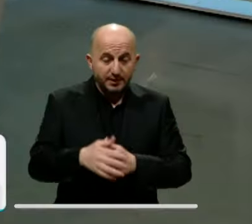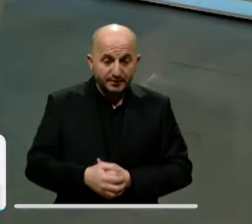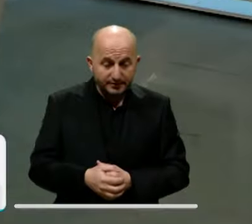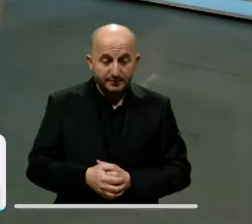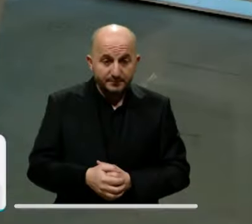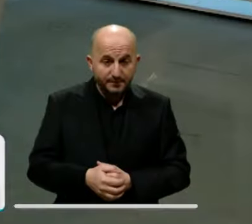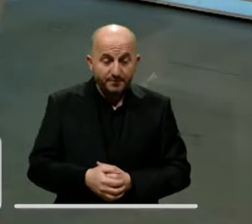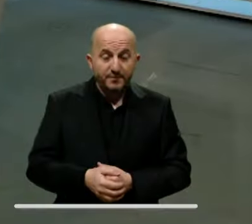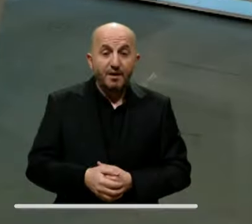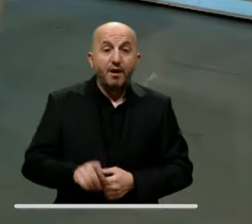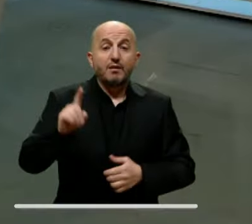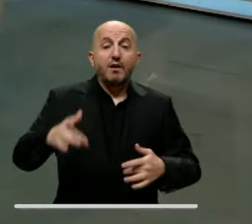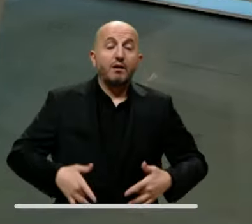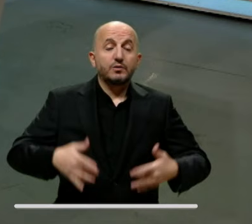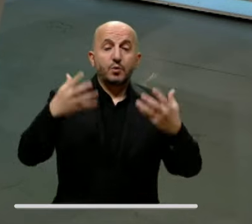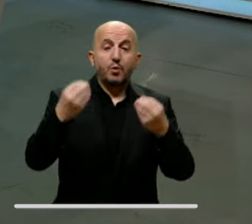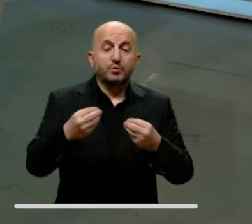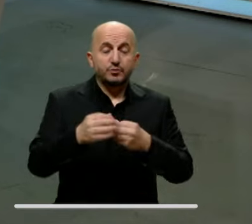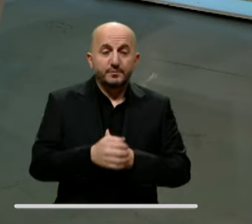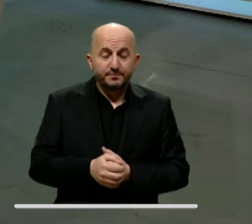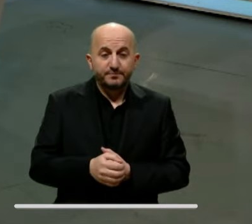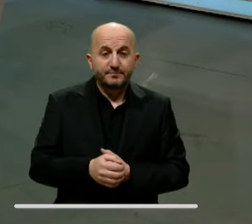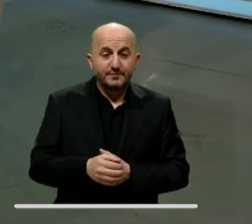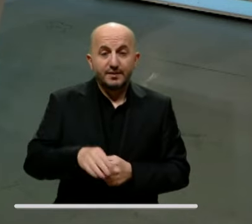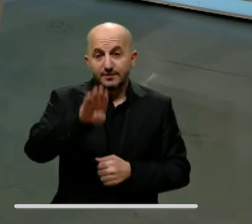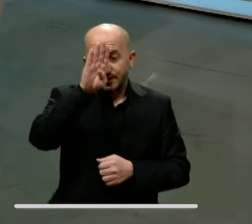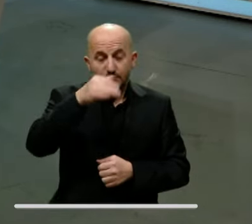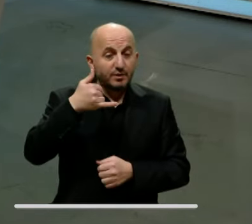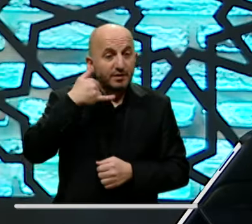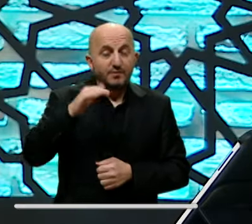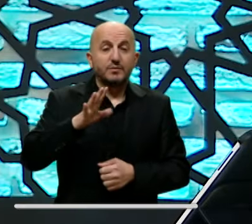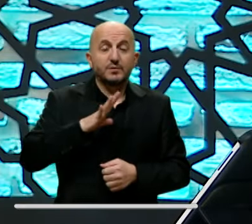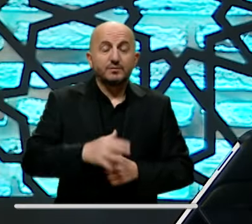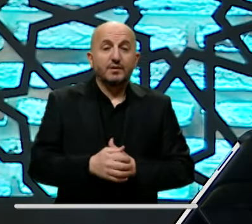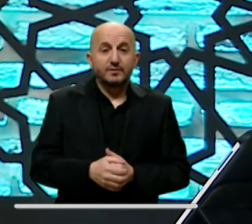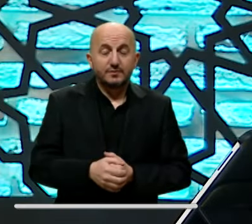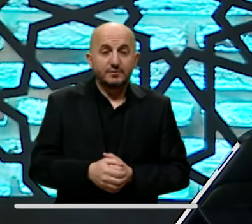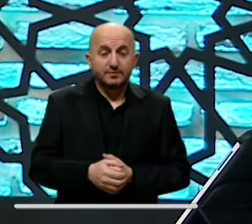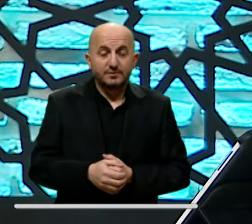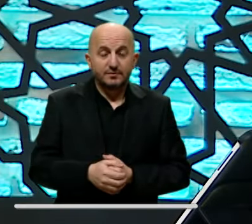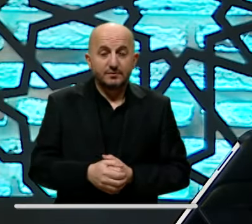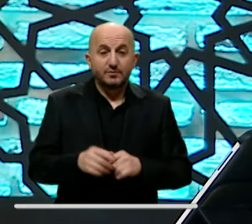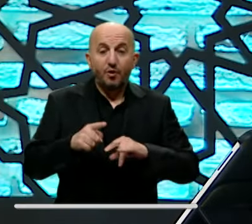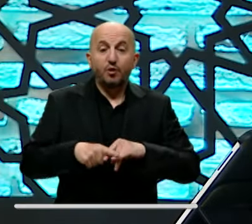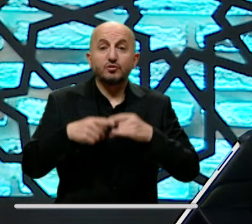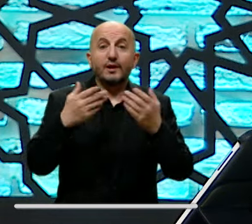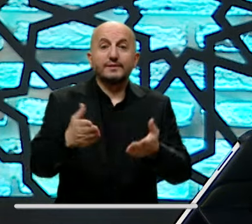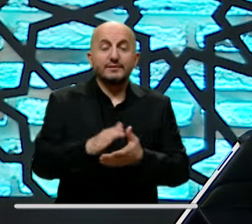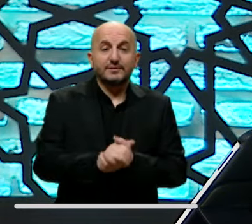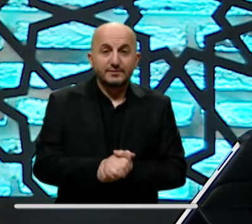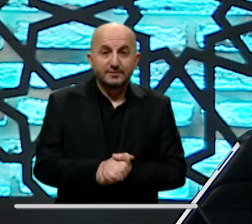Amin Allah razı olsun hocam sağ olun İstanbul'dan bir telefonumuz var Nermin Hanım telefon hattımızda hoş